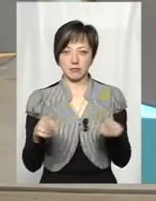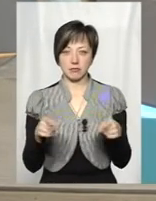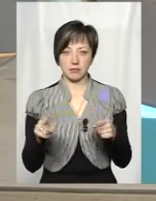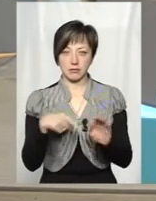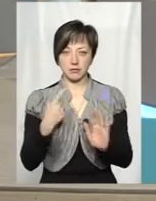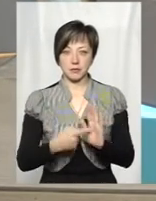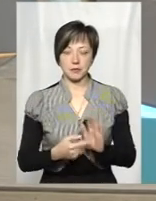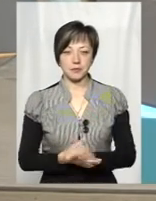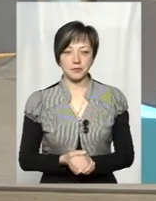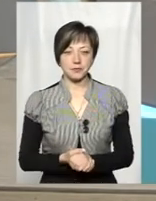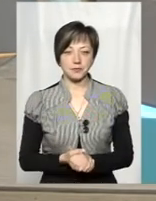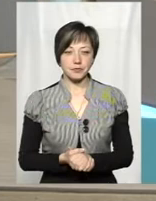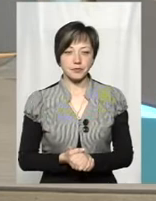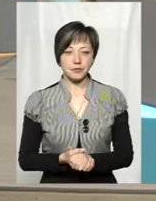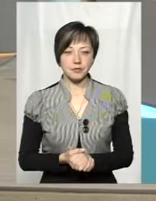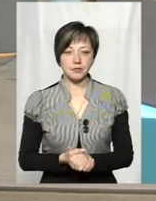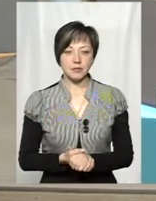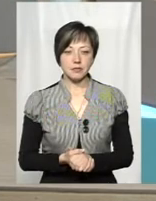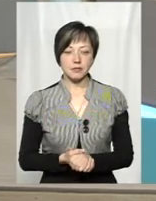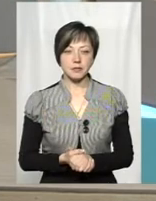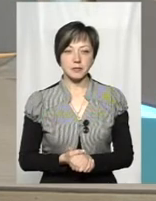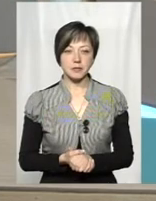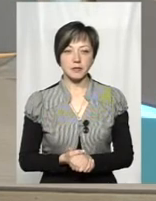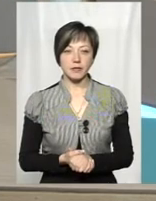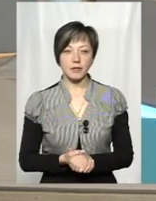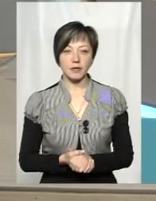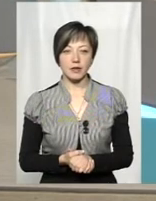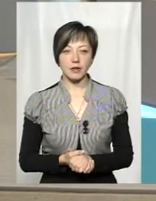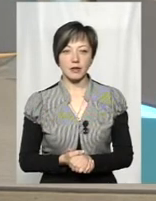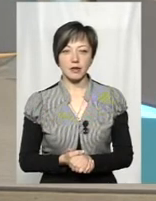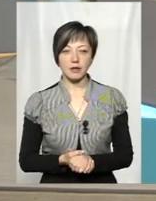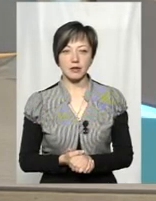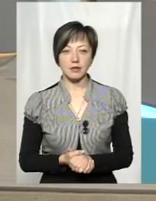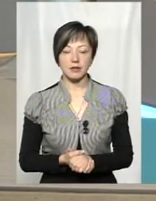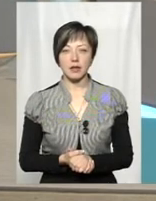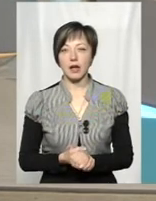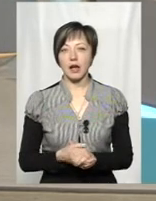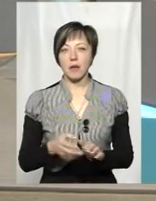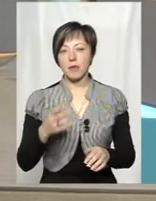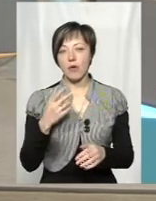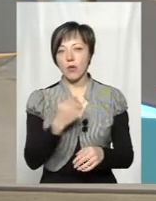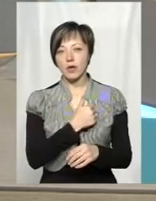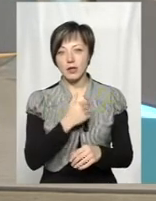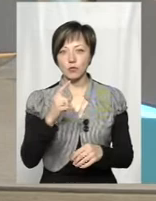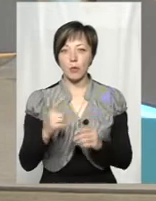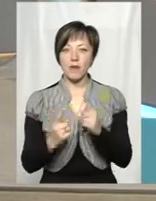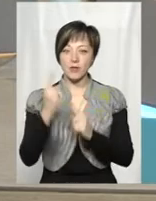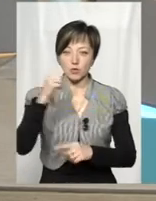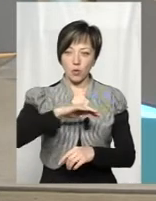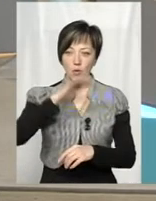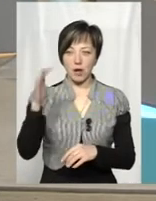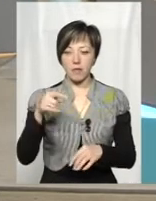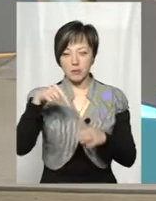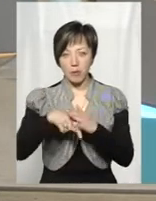Володимире? Звичайно, ми хотіли би, що вище, то там ніби багато чого є.